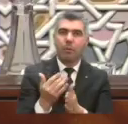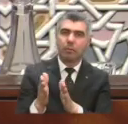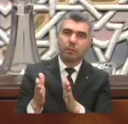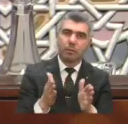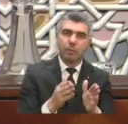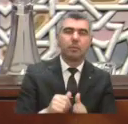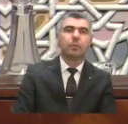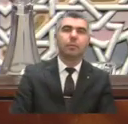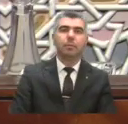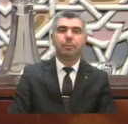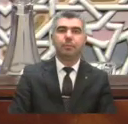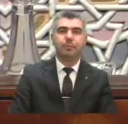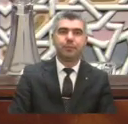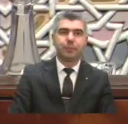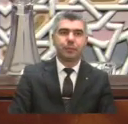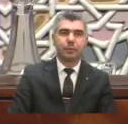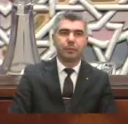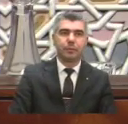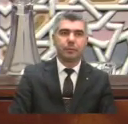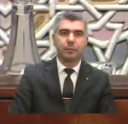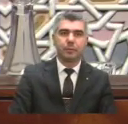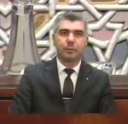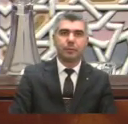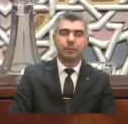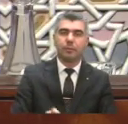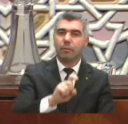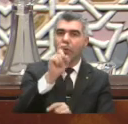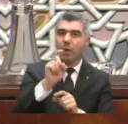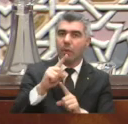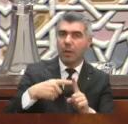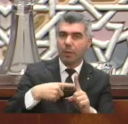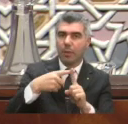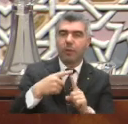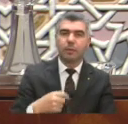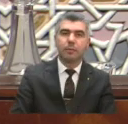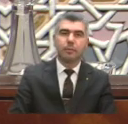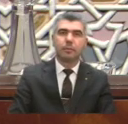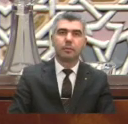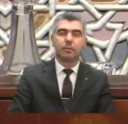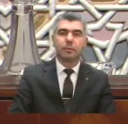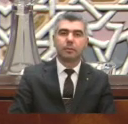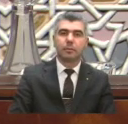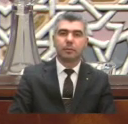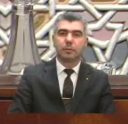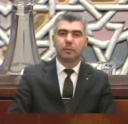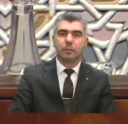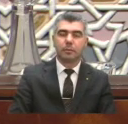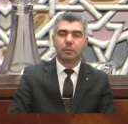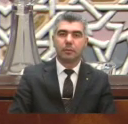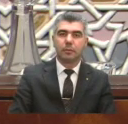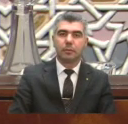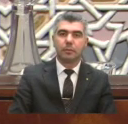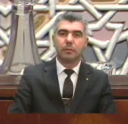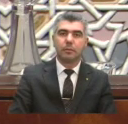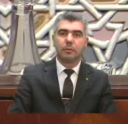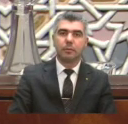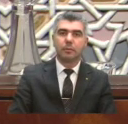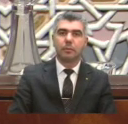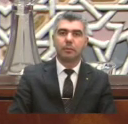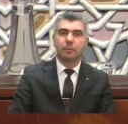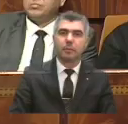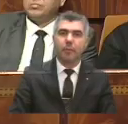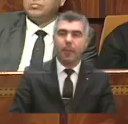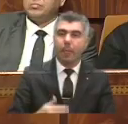شكرا سي الوزير. نمر الى التعقيبات. التعقيب الاول لفريق الاسره والمعاصره. تفضلوا سيدنا المحترم.